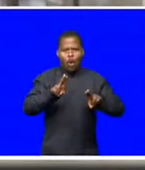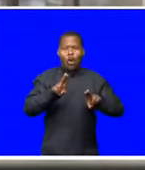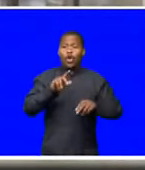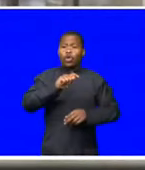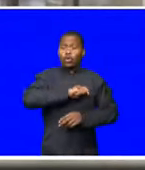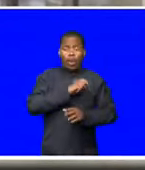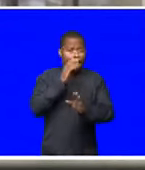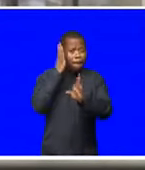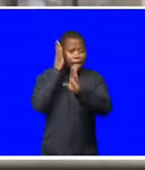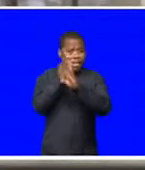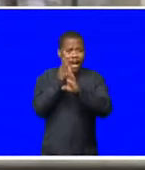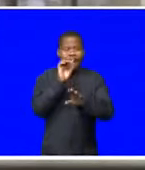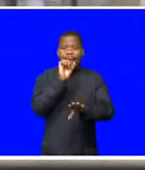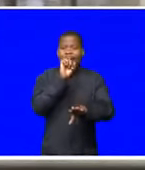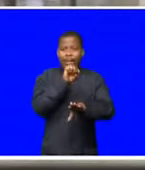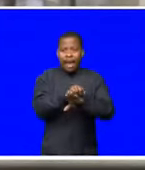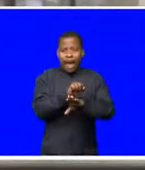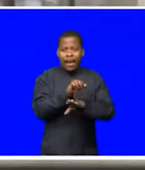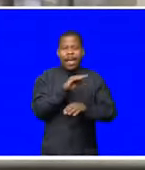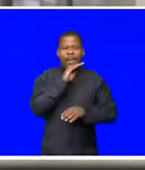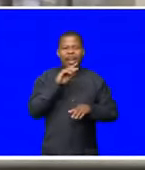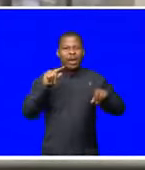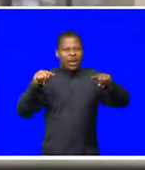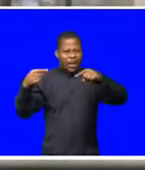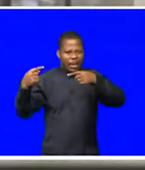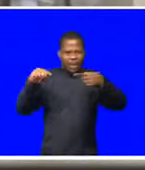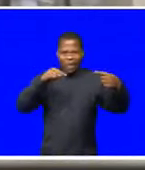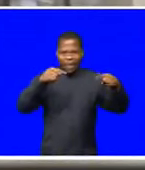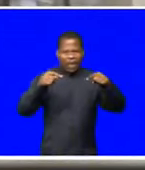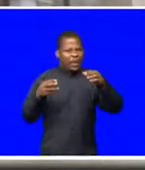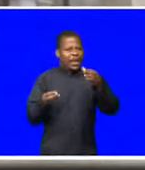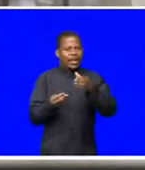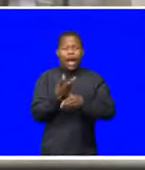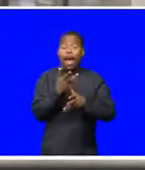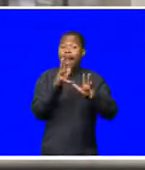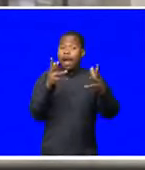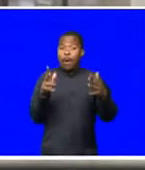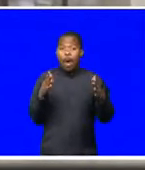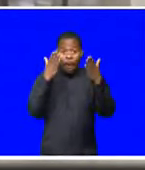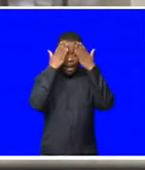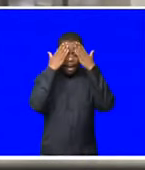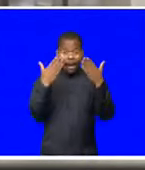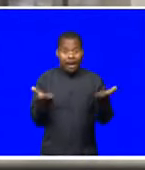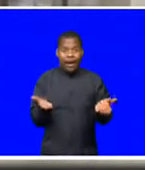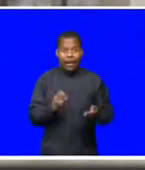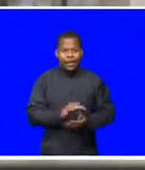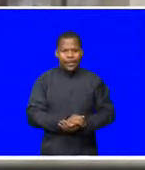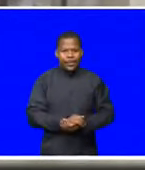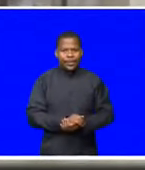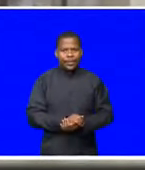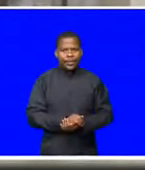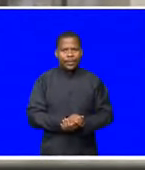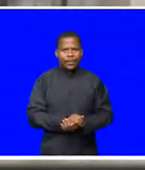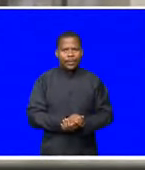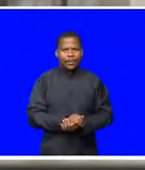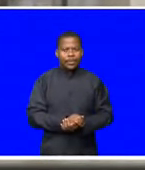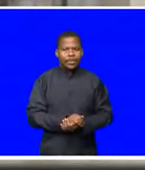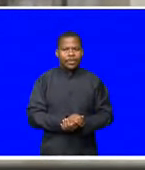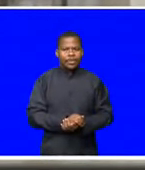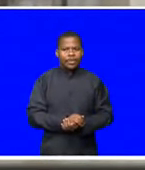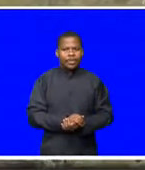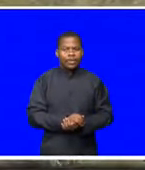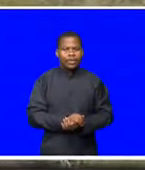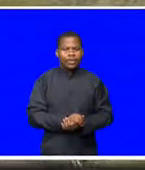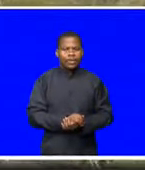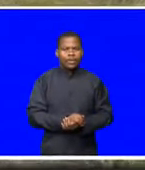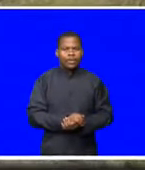ayibonile ngathi ke kuthi kumbe kuhishana kwakhona kumbe kukhona bekakubonile noma kukhona la bekakuvile ngaye lona le bekangena hlala naye